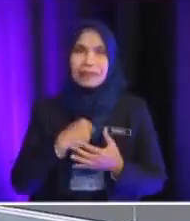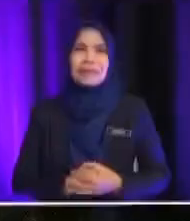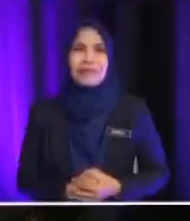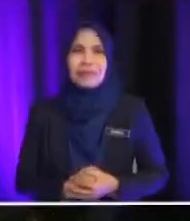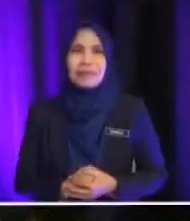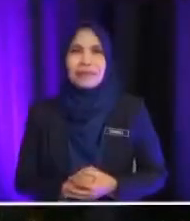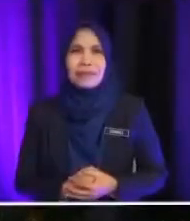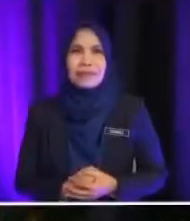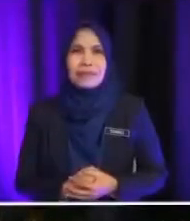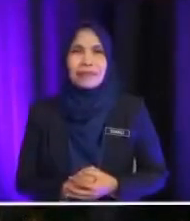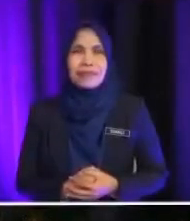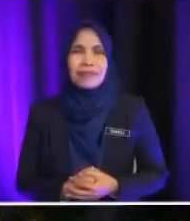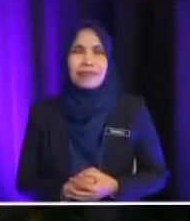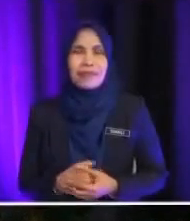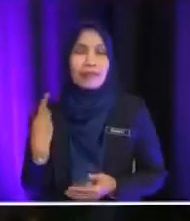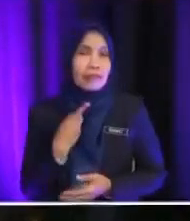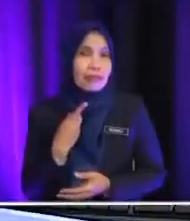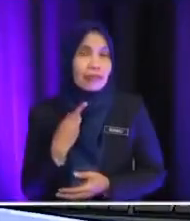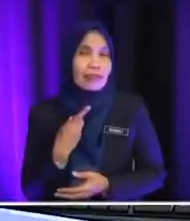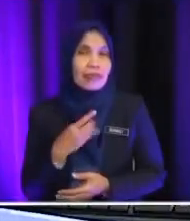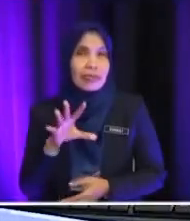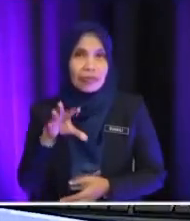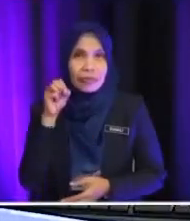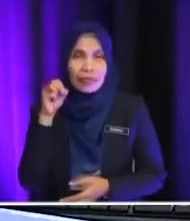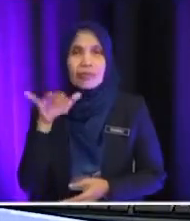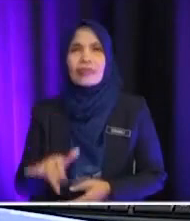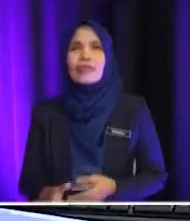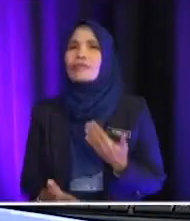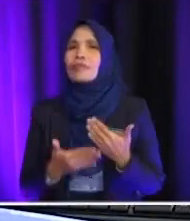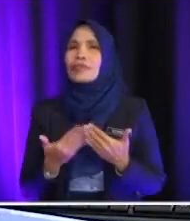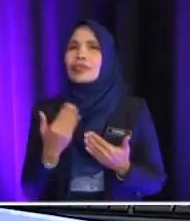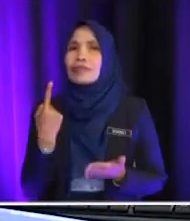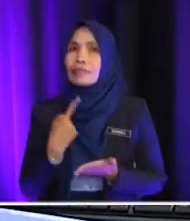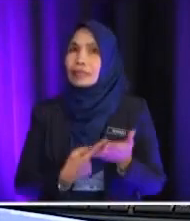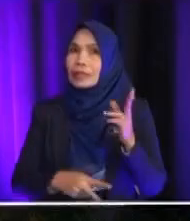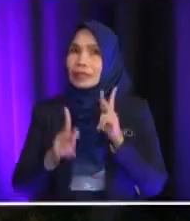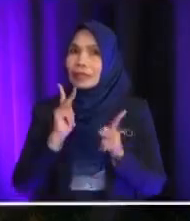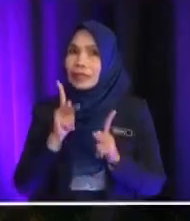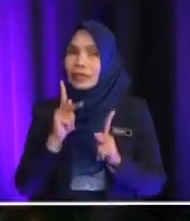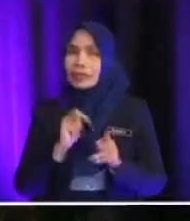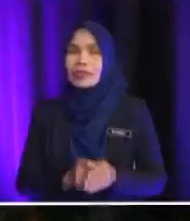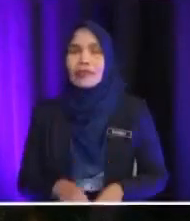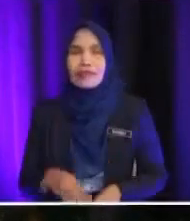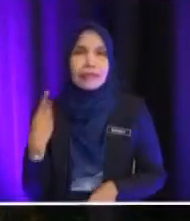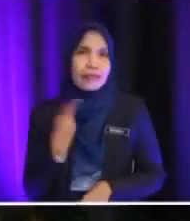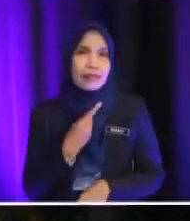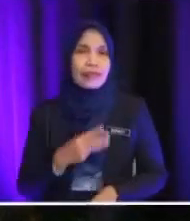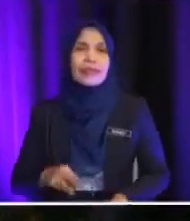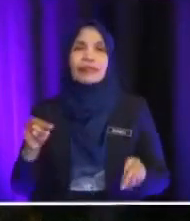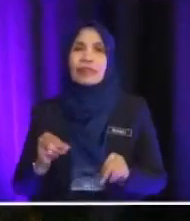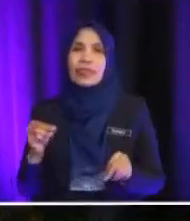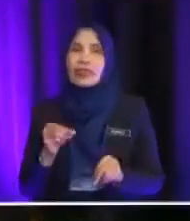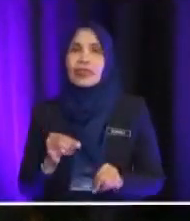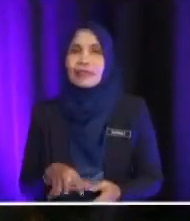ya. Okey, kita fikir yang mudah yang senang eh. Apa kata kita masak roasted chicken? Ayam panggang. Ayam